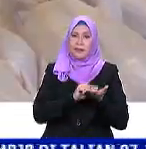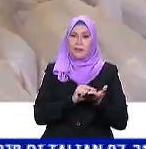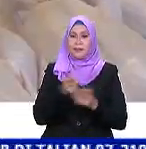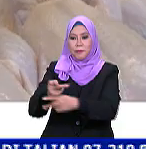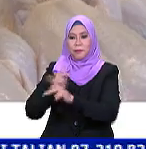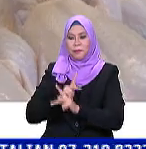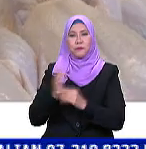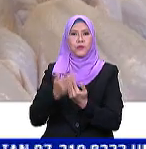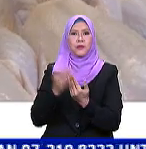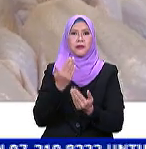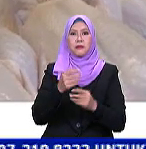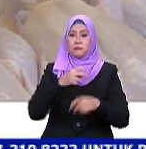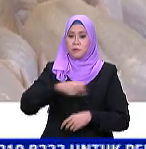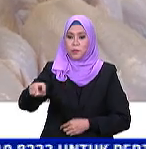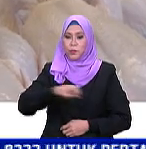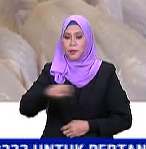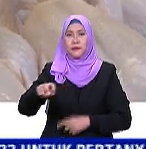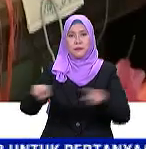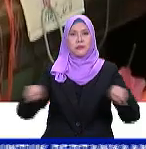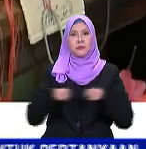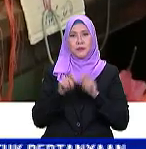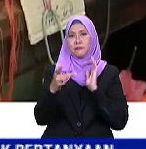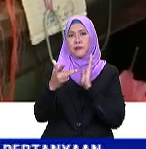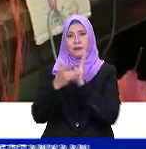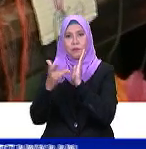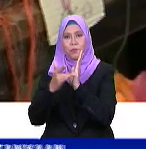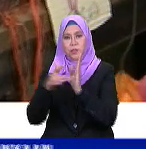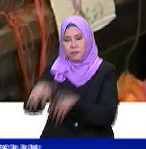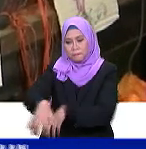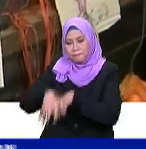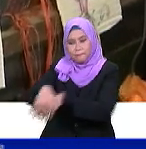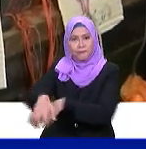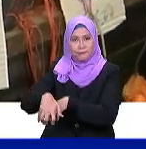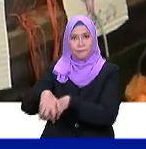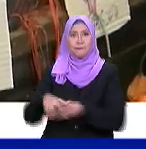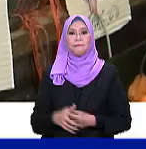mudah, pengangkutan dan logistik serta teknologi pertanian.